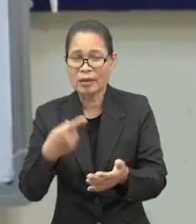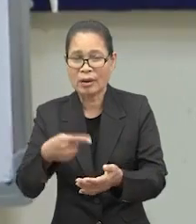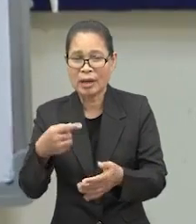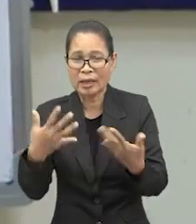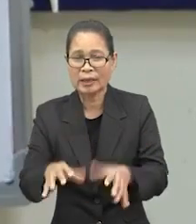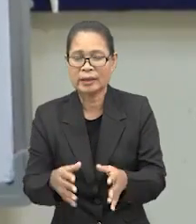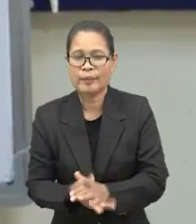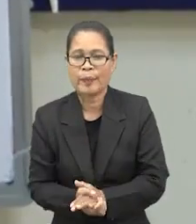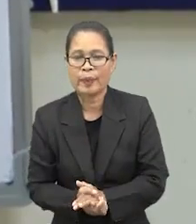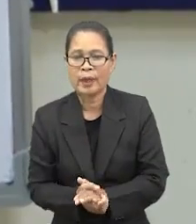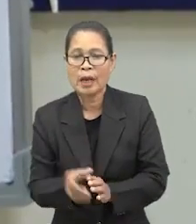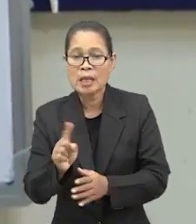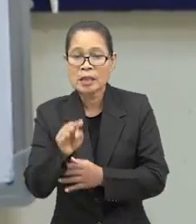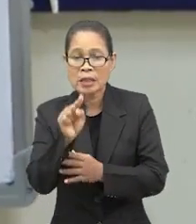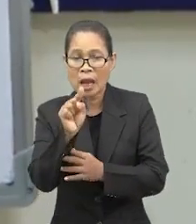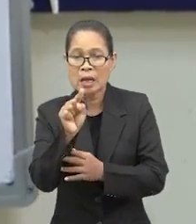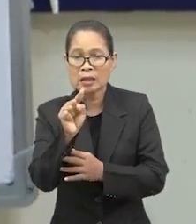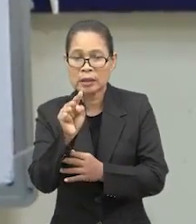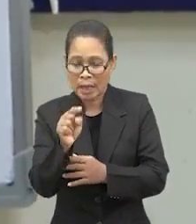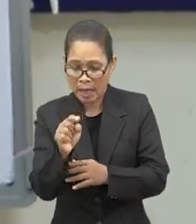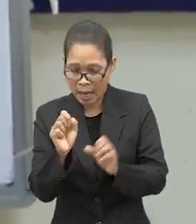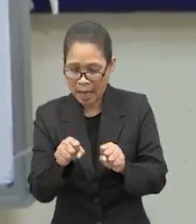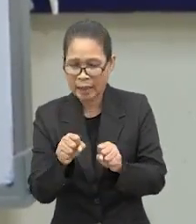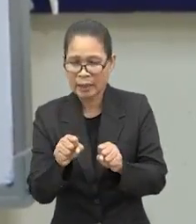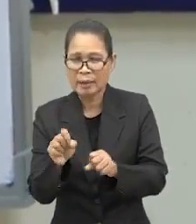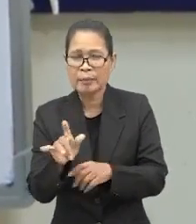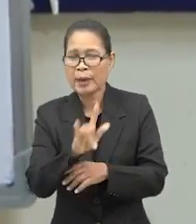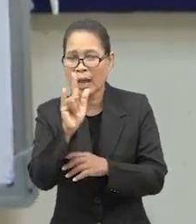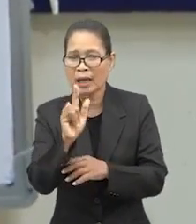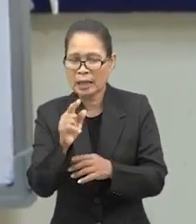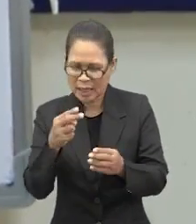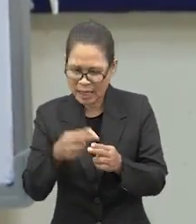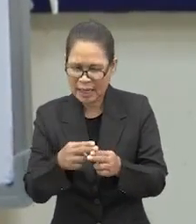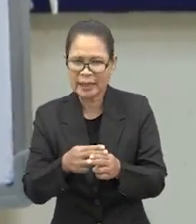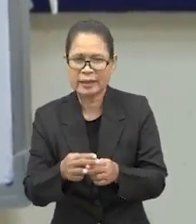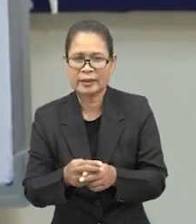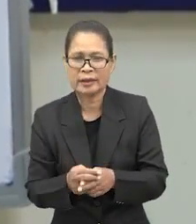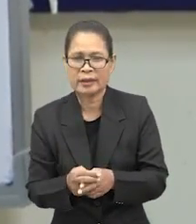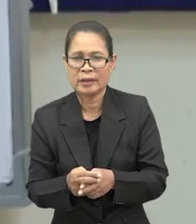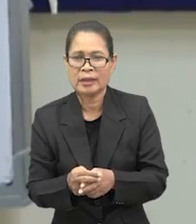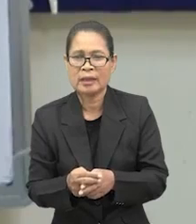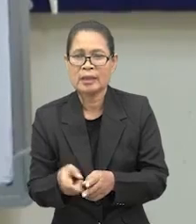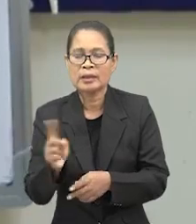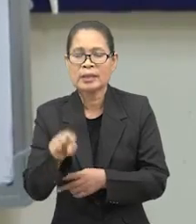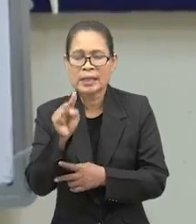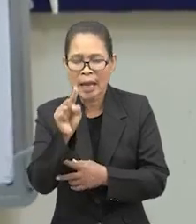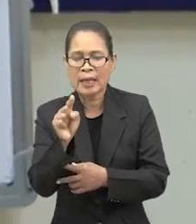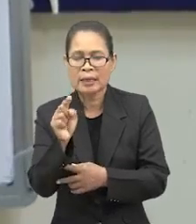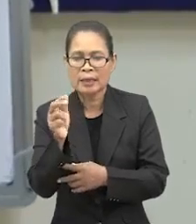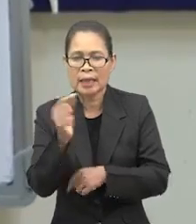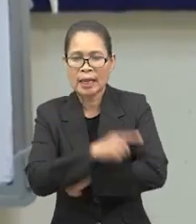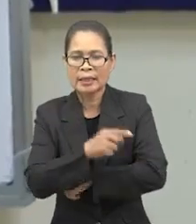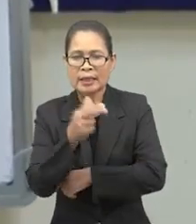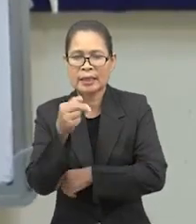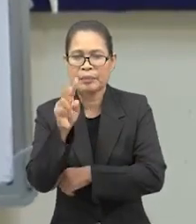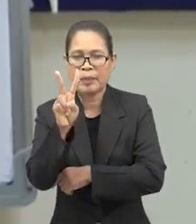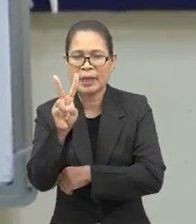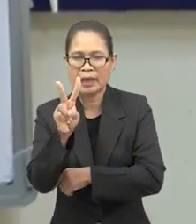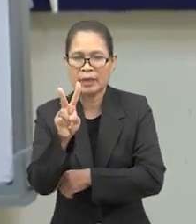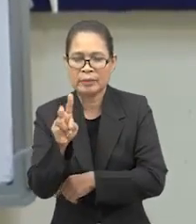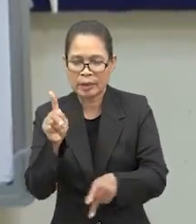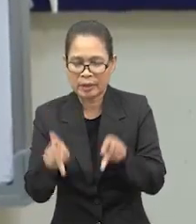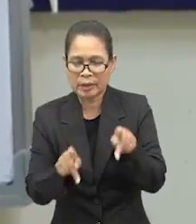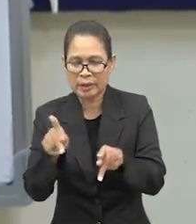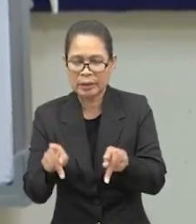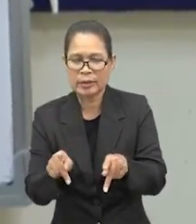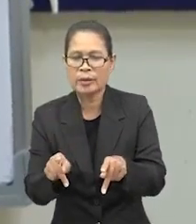à chân chi lịch đó hời tay nè khu ai phở bị khlây chiêng bàn bà dương xu bà chế một vên máu xu thà táo thang ngay tì